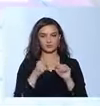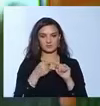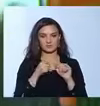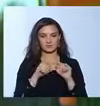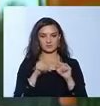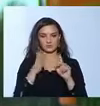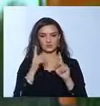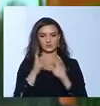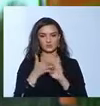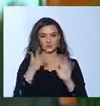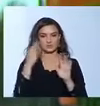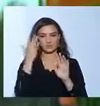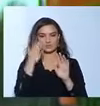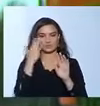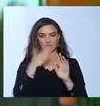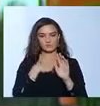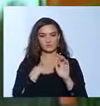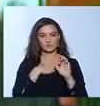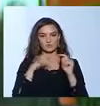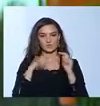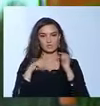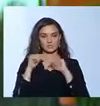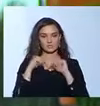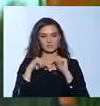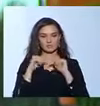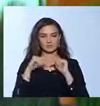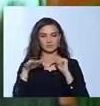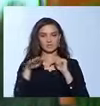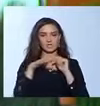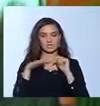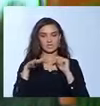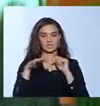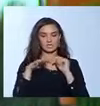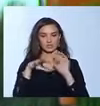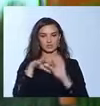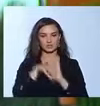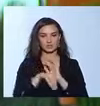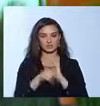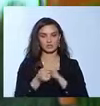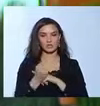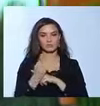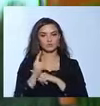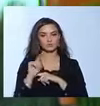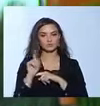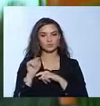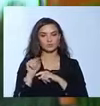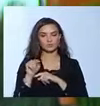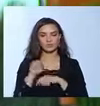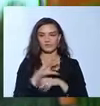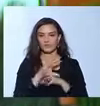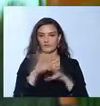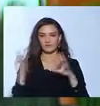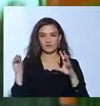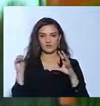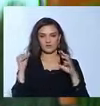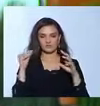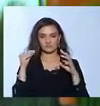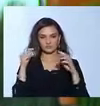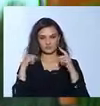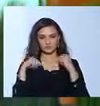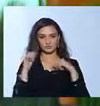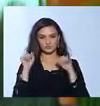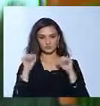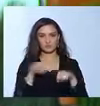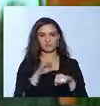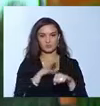თუ წარმოვიდგენთ ჩვენს ორგანიზმს გარედან შიგნით, აღმოჩნდა, რომ ყველა სისტემა შეიძლება